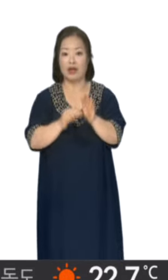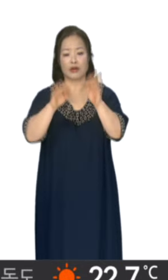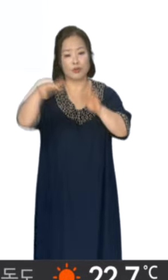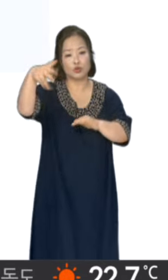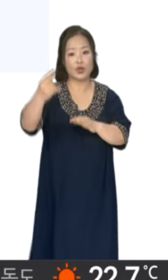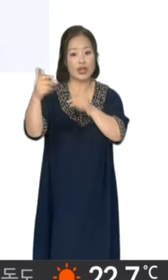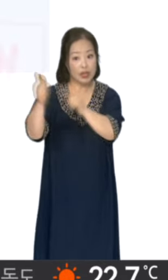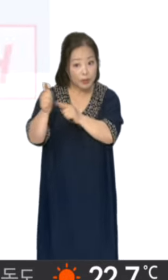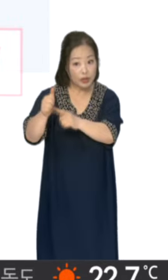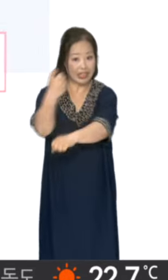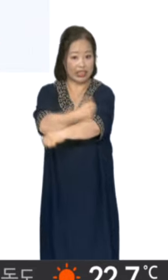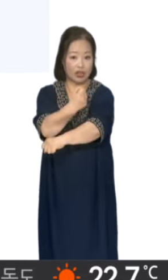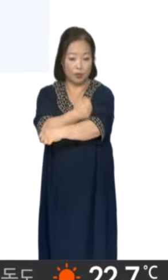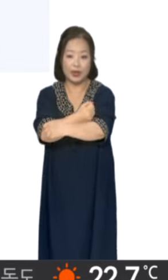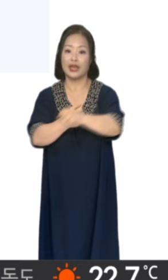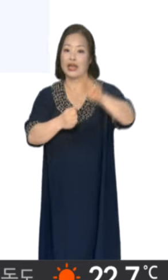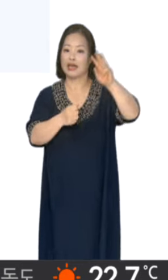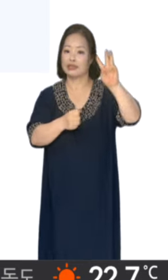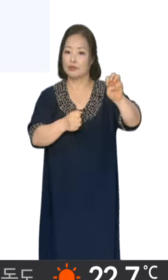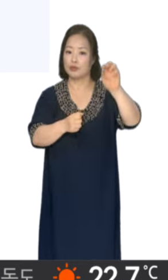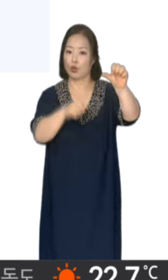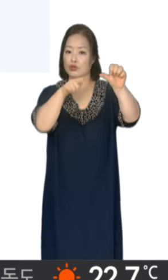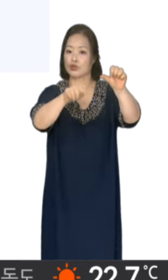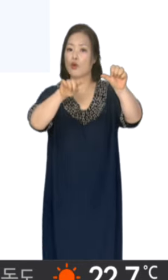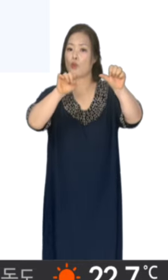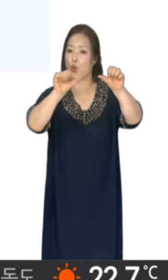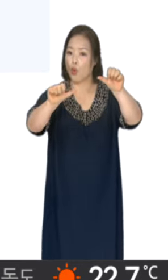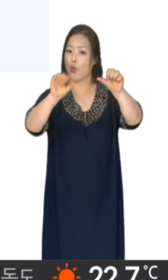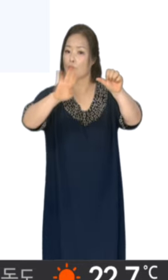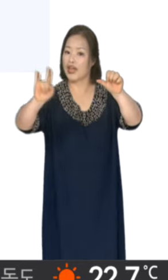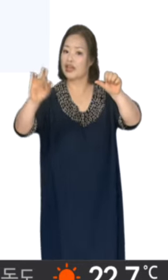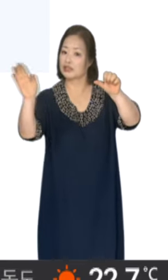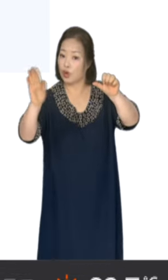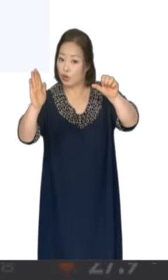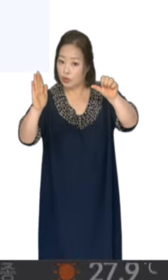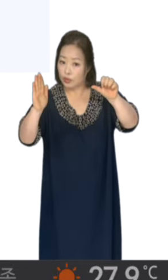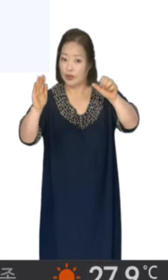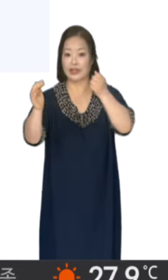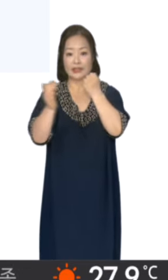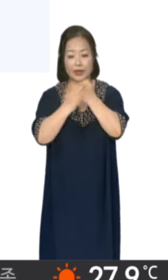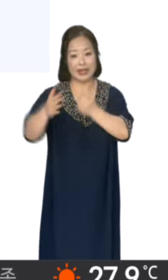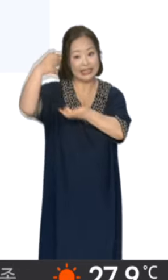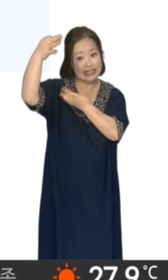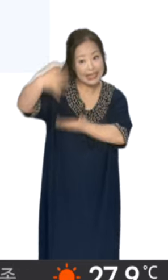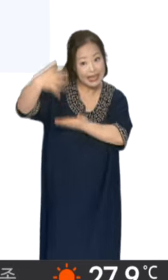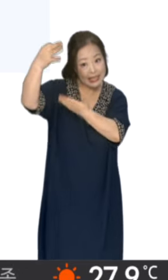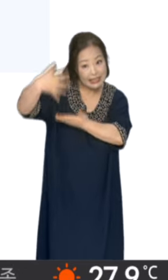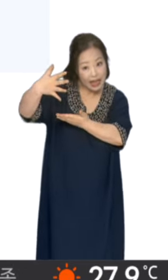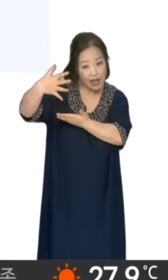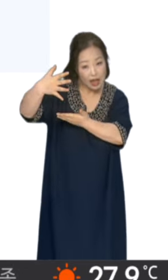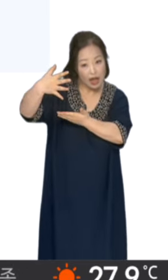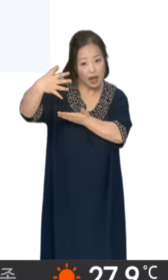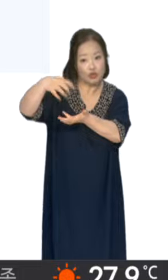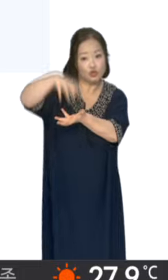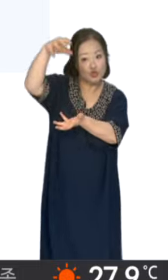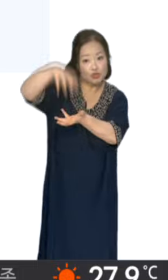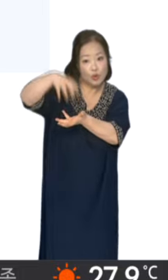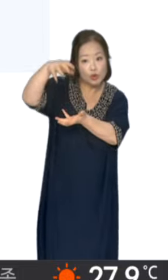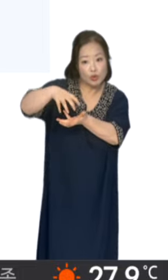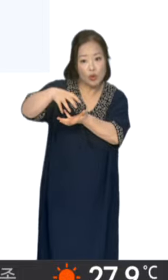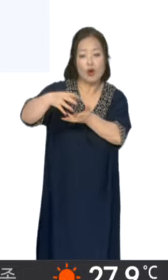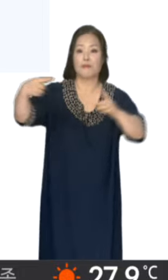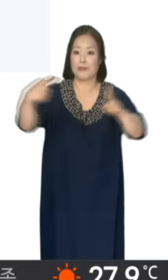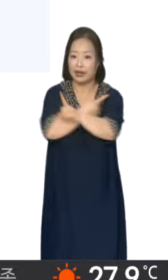35.5 된다 항소심 판단에 10분의 수준으로 줄어든만큼 재산분할 규모도 달라져야 한다는게